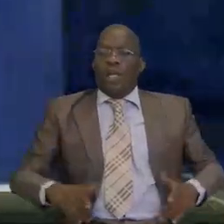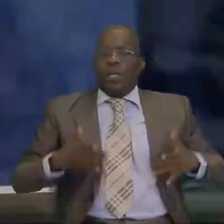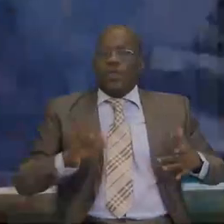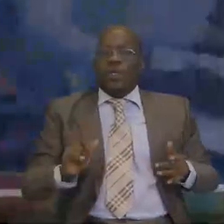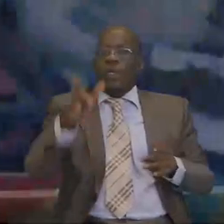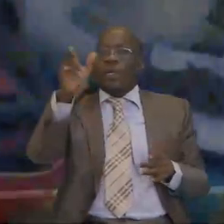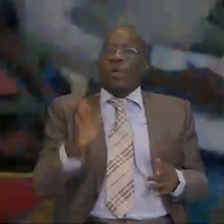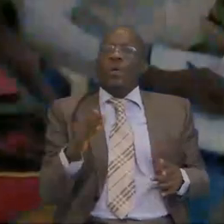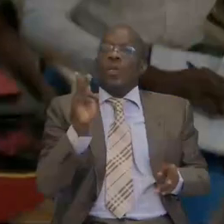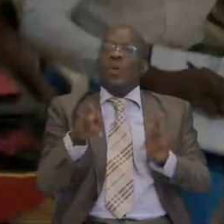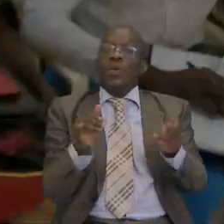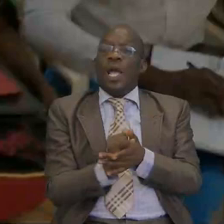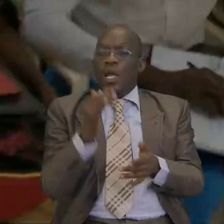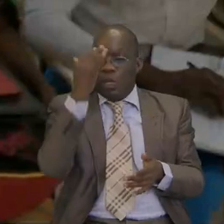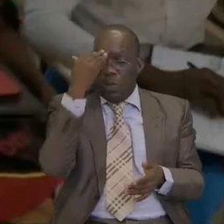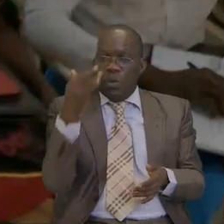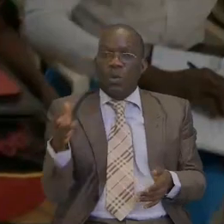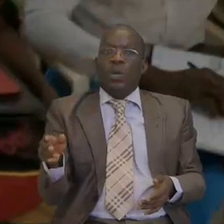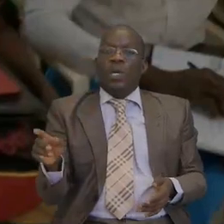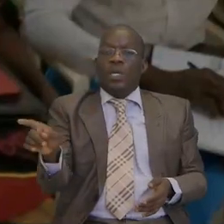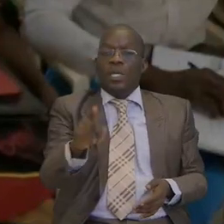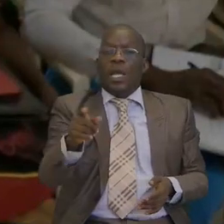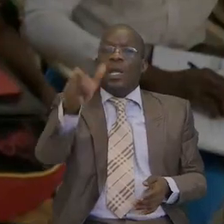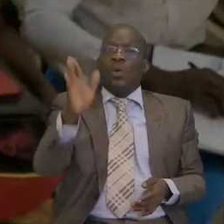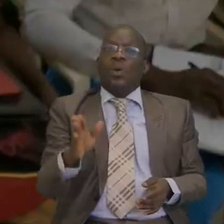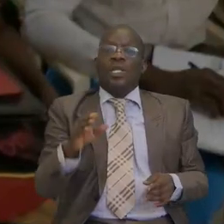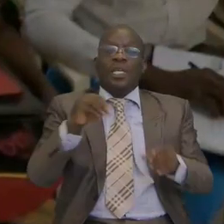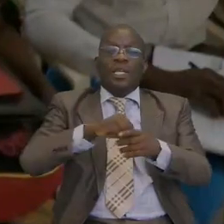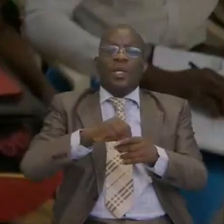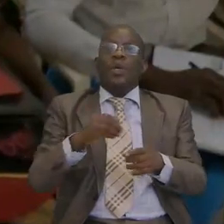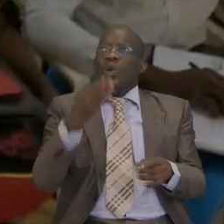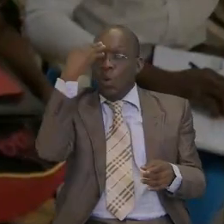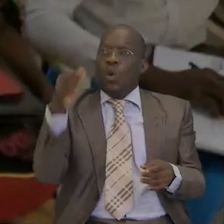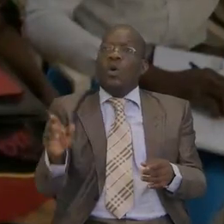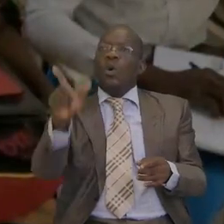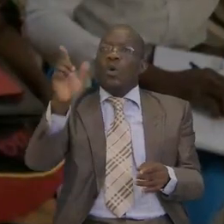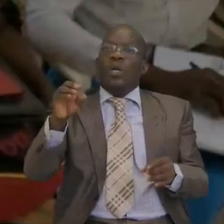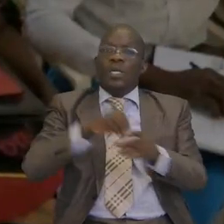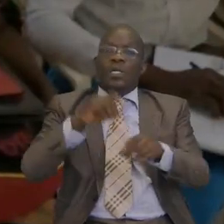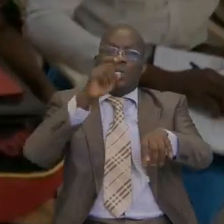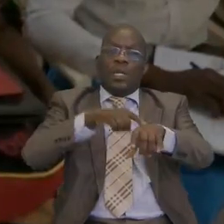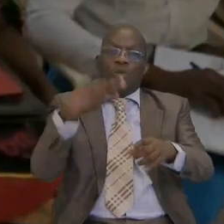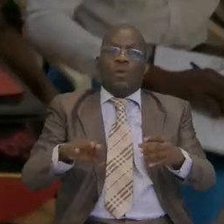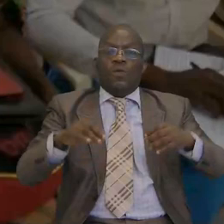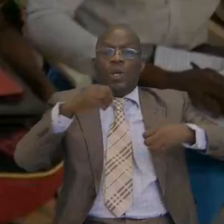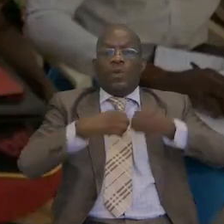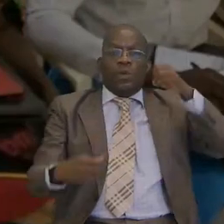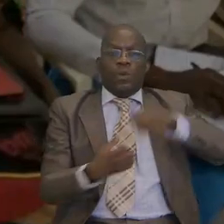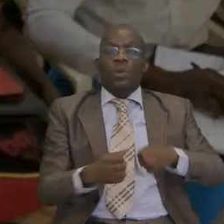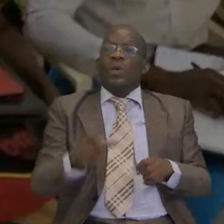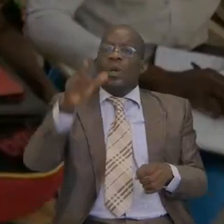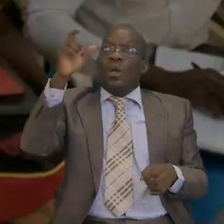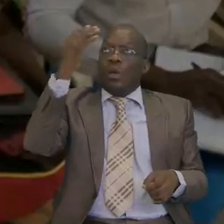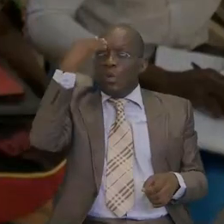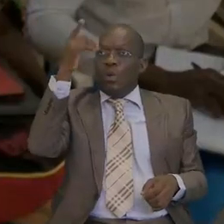leur Dieu, ils connaissent Dieu au moment des épreuves. Tu connais Dieu au moment de la maladie. Tu